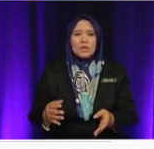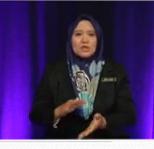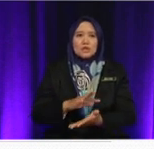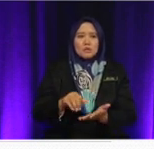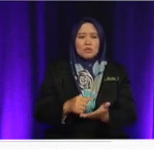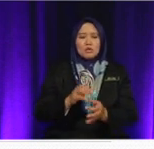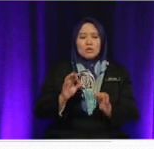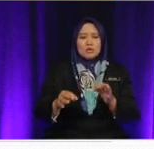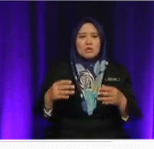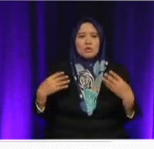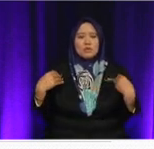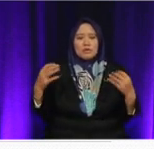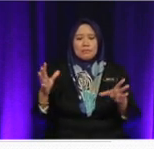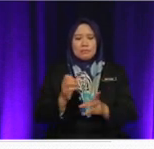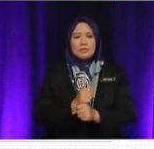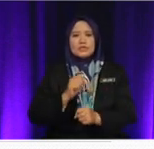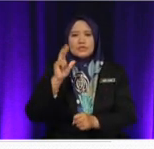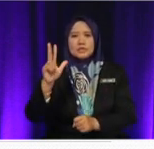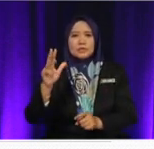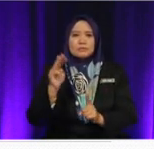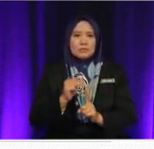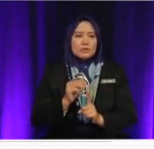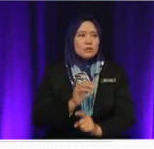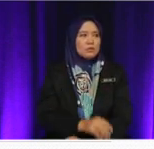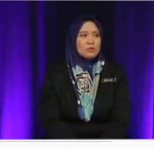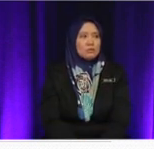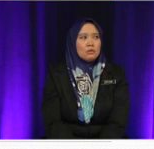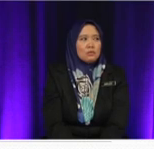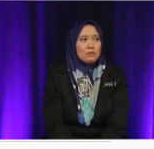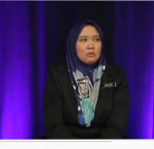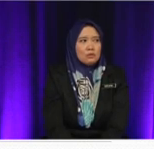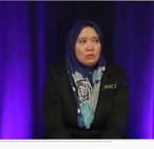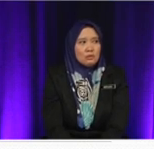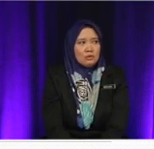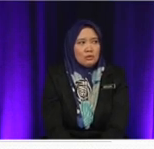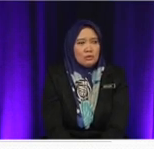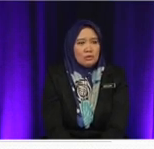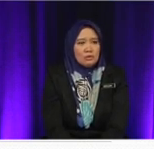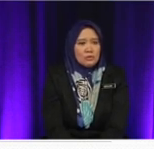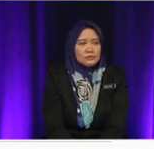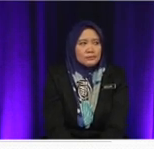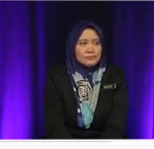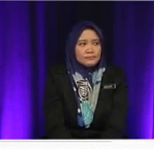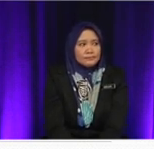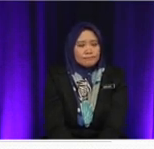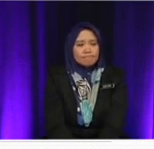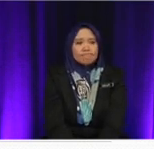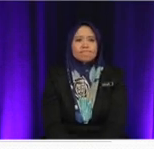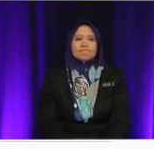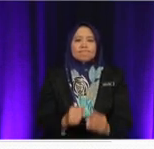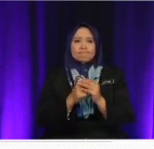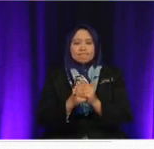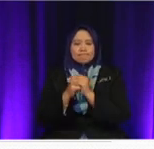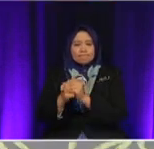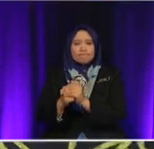bagi markah penuh 3 markah. Okey, tadi siapa yang jawab tadi? Asas Kesunatan Hubungan Manusia? Azim tadi kan? Okey, tahniah. Penuh,